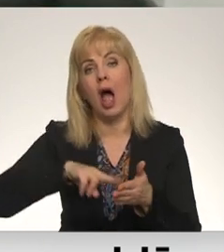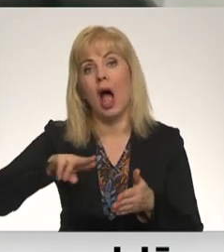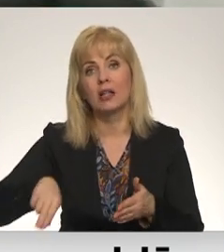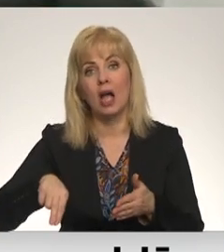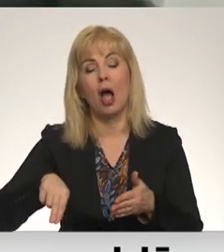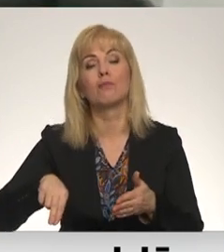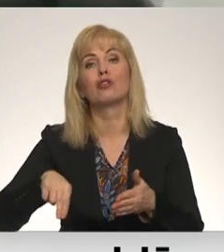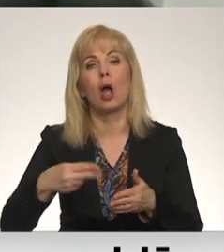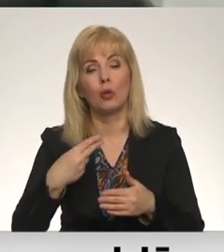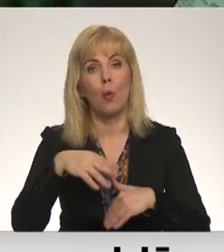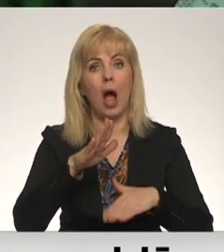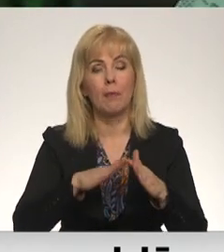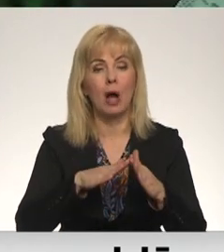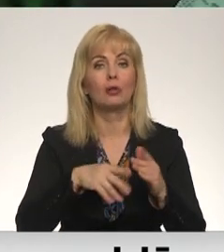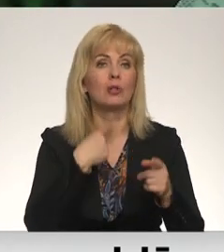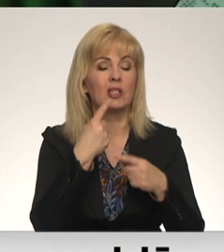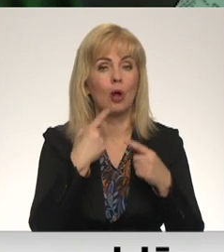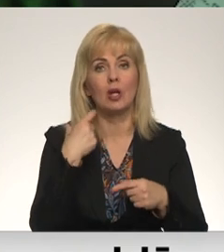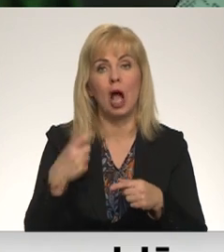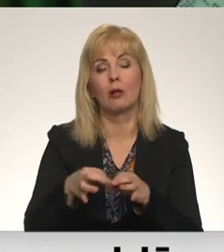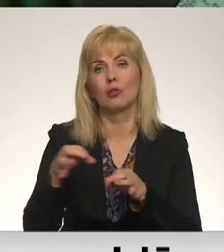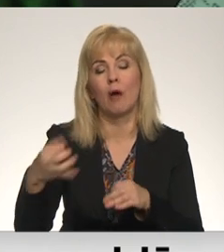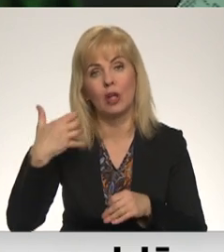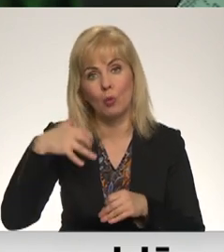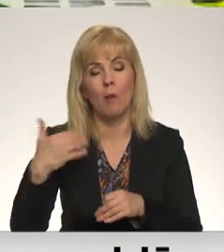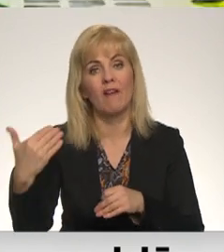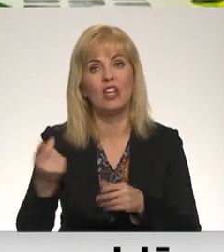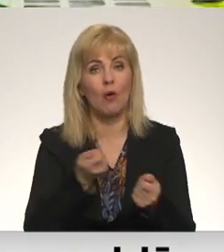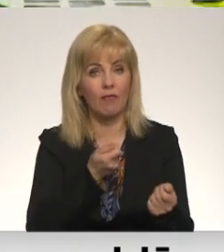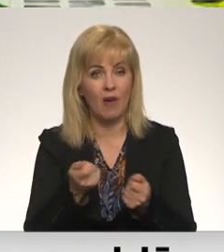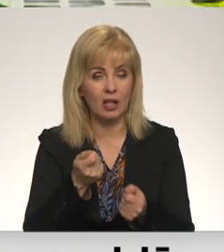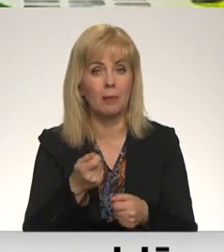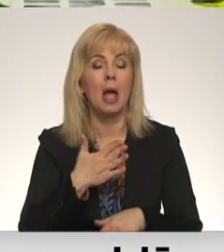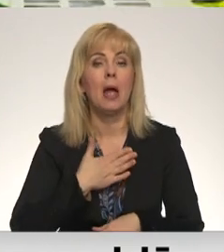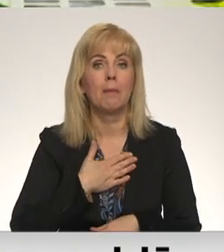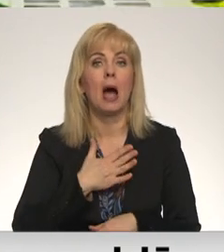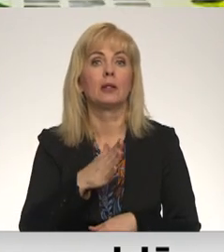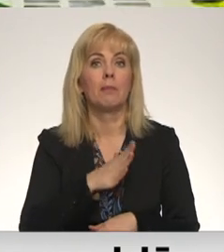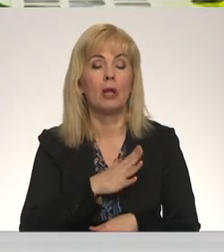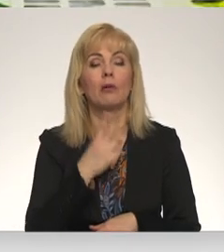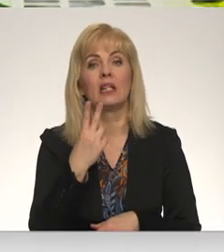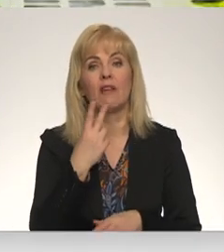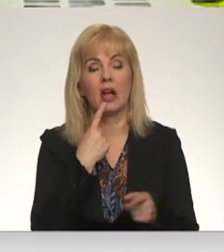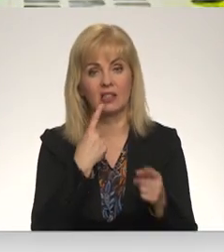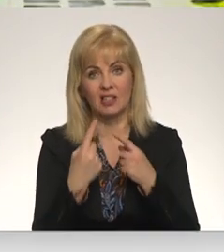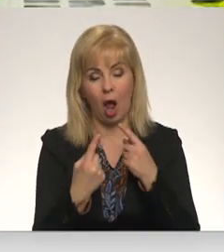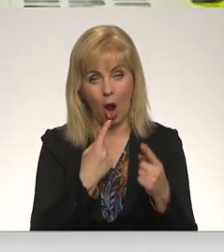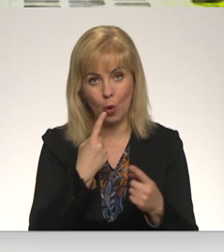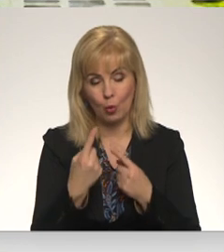viņa paziņojusi pēc sarunām ar Jēkabpils novada domes vadību. Man ir bijušas divas sarunas ar